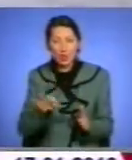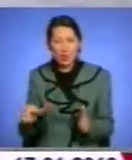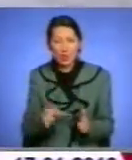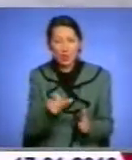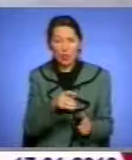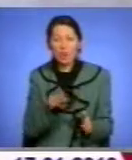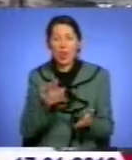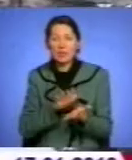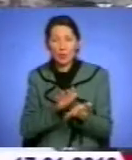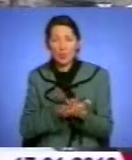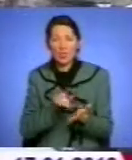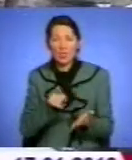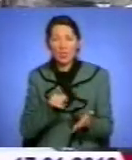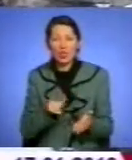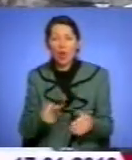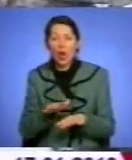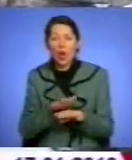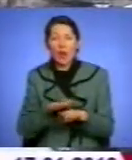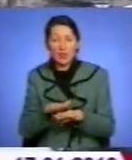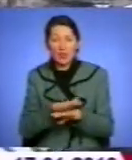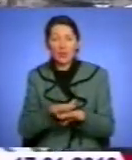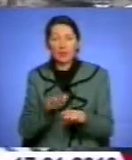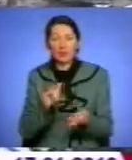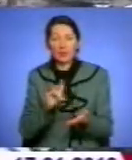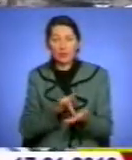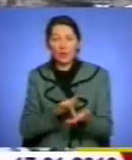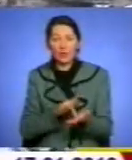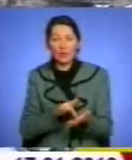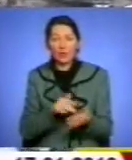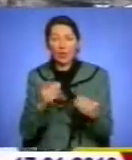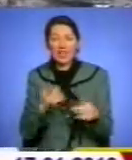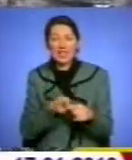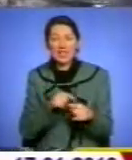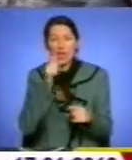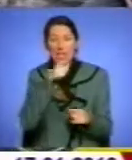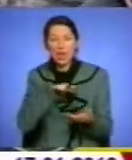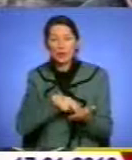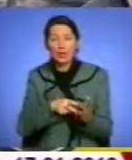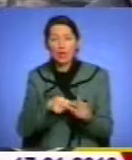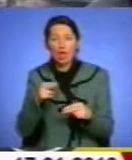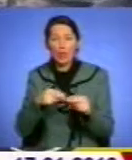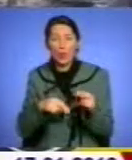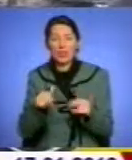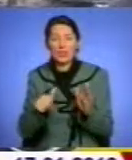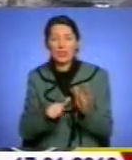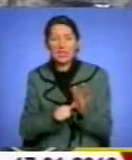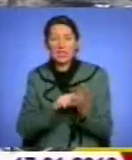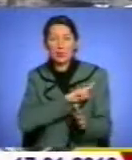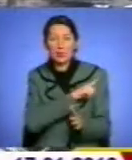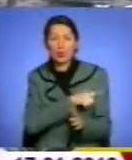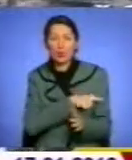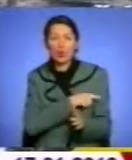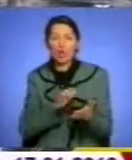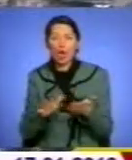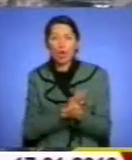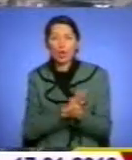у населених пунктах. Вже на цей рік десь планується побудувати 6 потужних очисних споруд